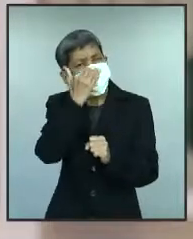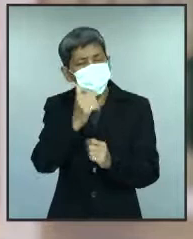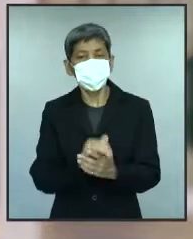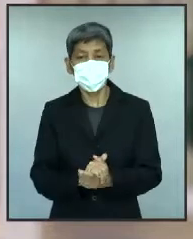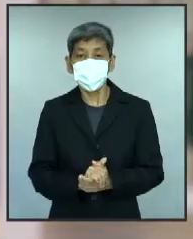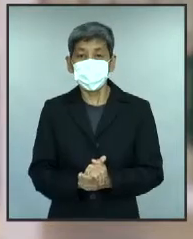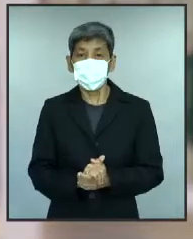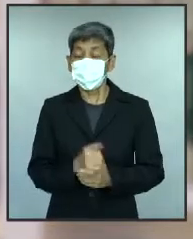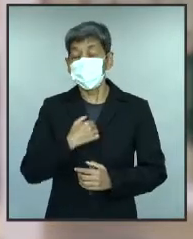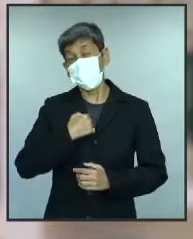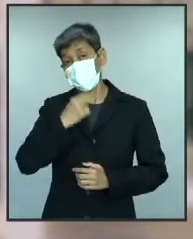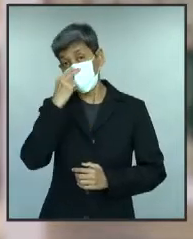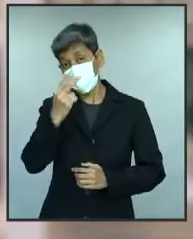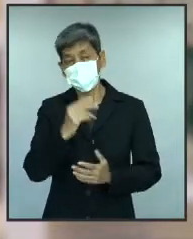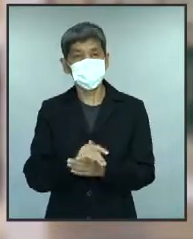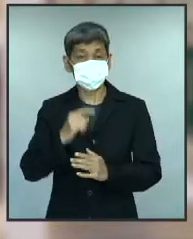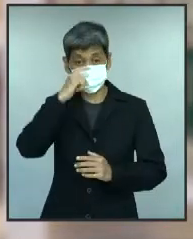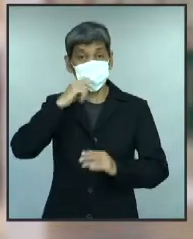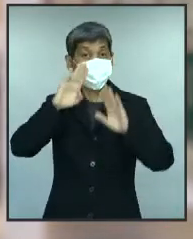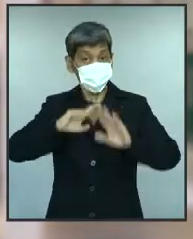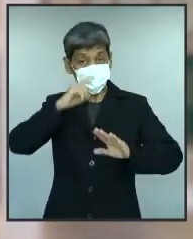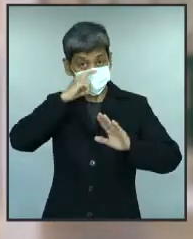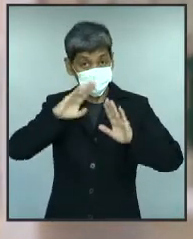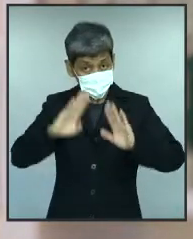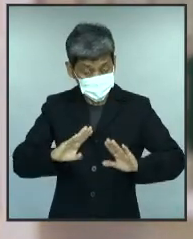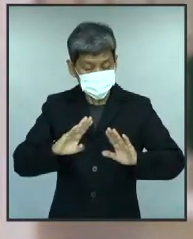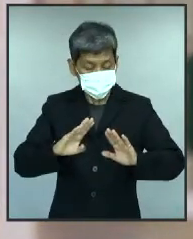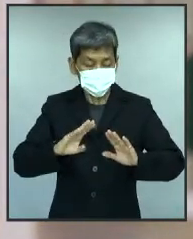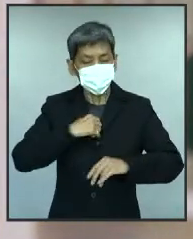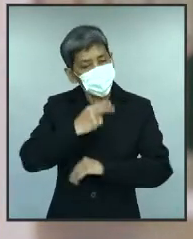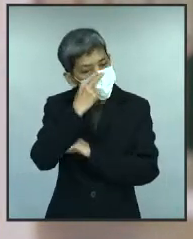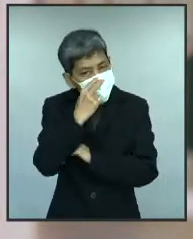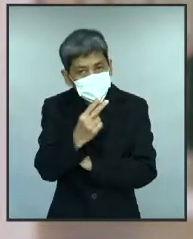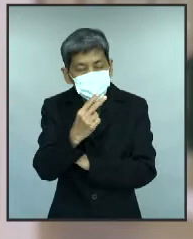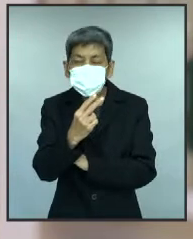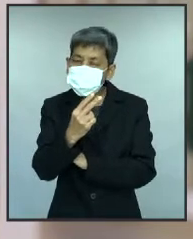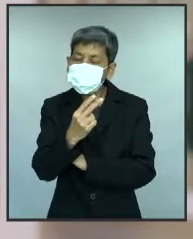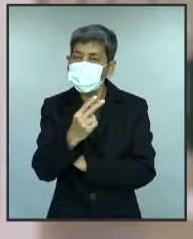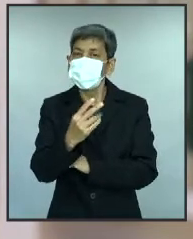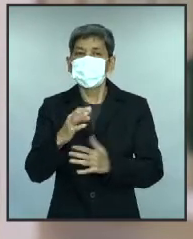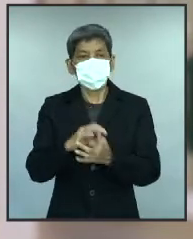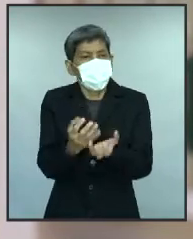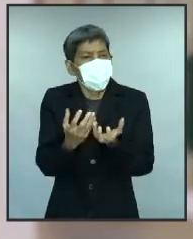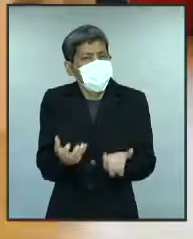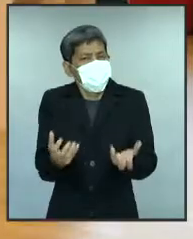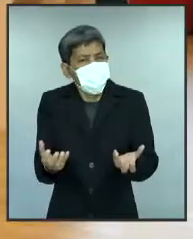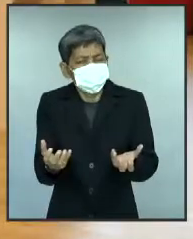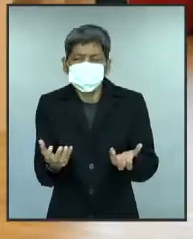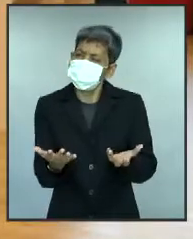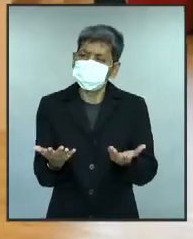้ในสภาพของบ้านเราเองเนี่ยลักษณะการ ที่จะเข้าถึงอุปกร